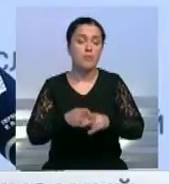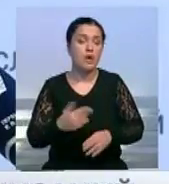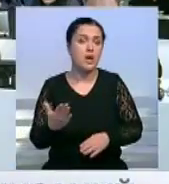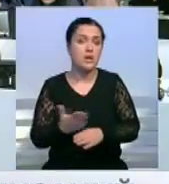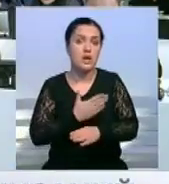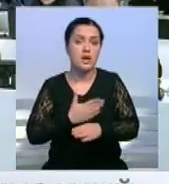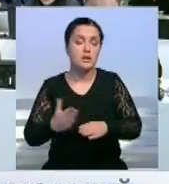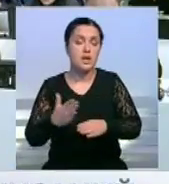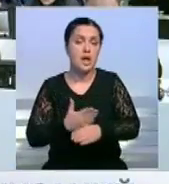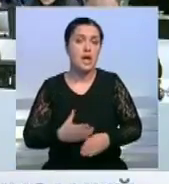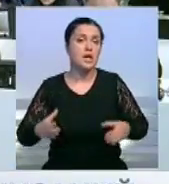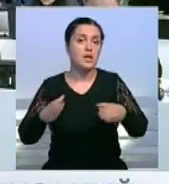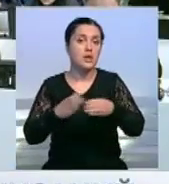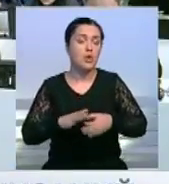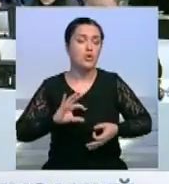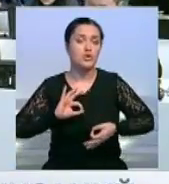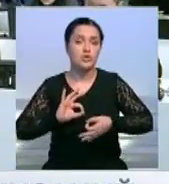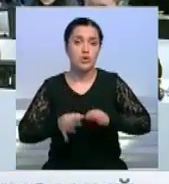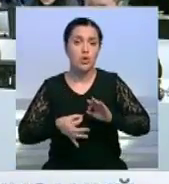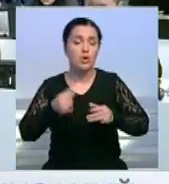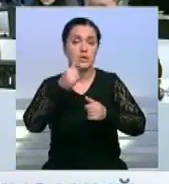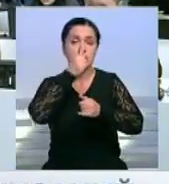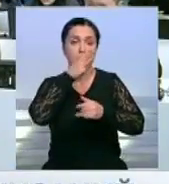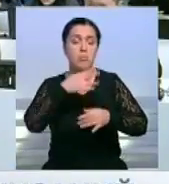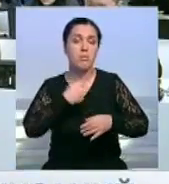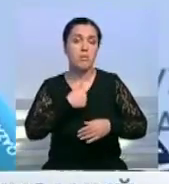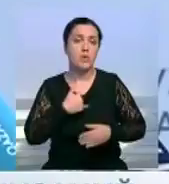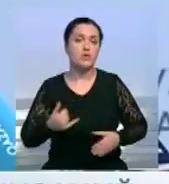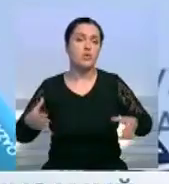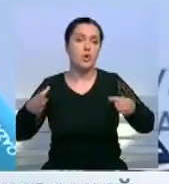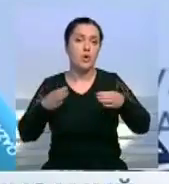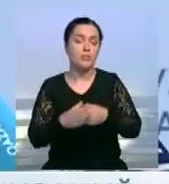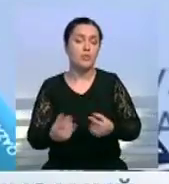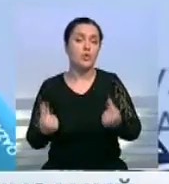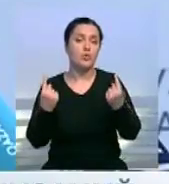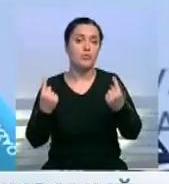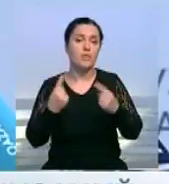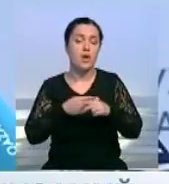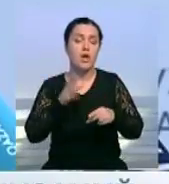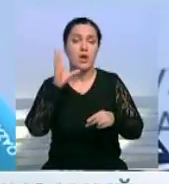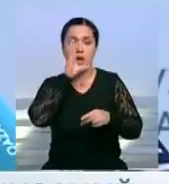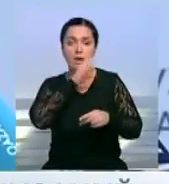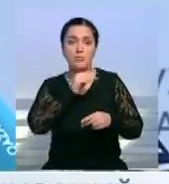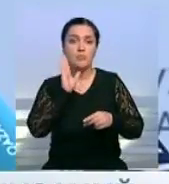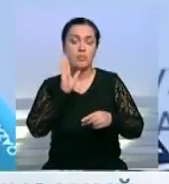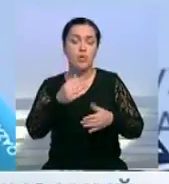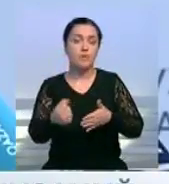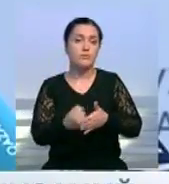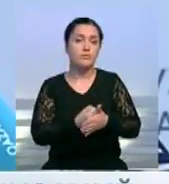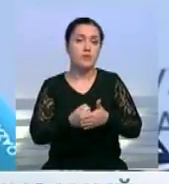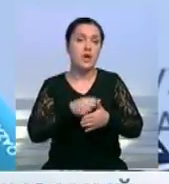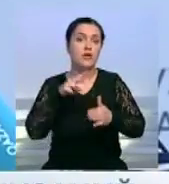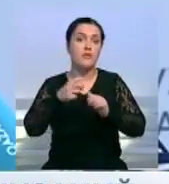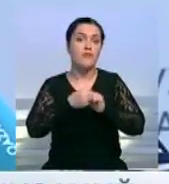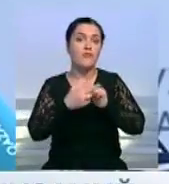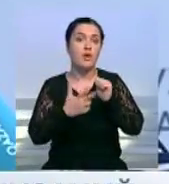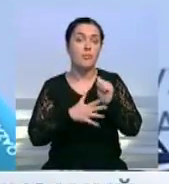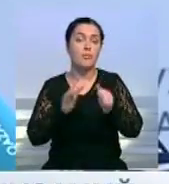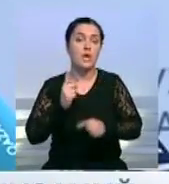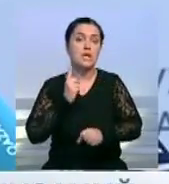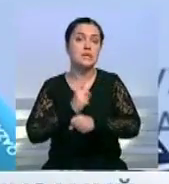организациям очень сложно будет реализовать из 18 года по моему у нас будет запрещено